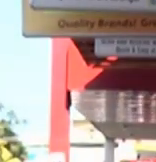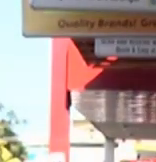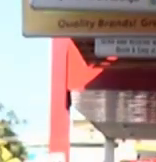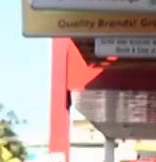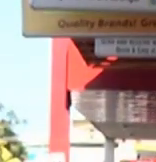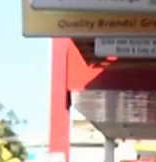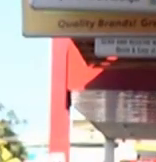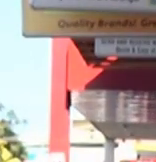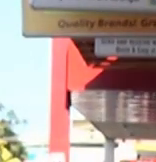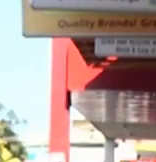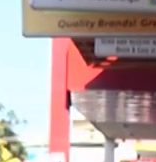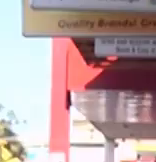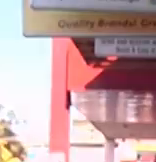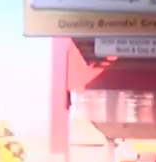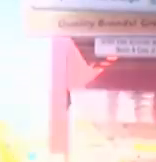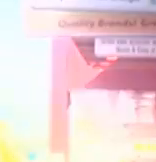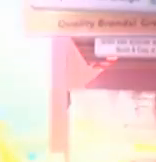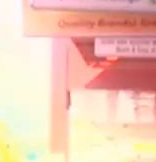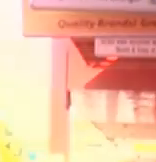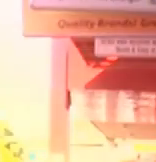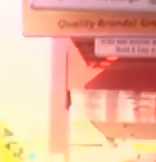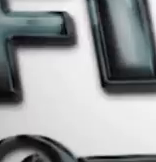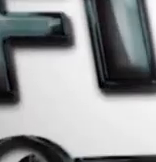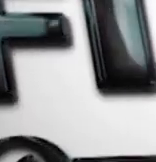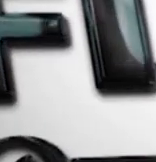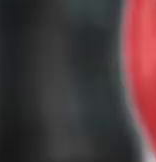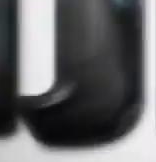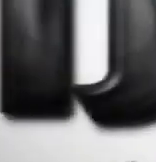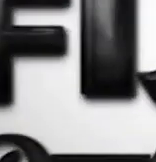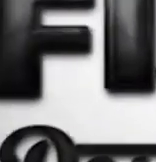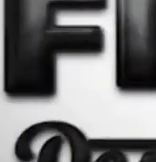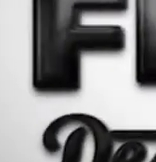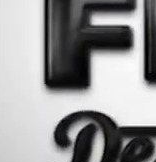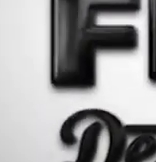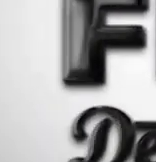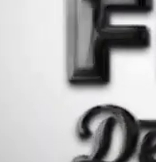रेडियो फिजी बहुत रेडियो फिजी रोज सुनता हूँ. रेडियो फीजी 2 देश की धड़कन.